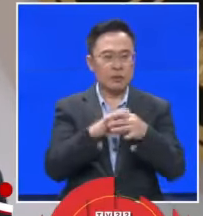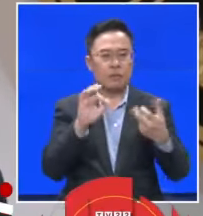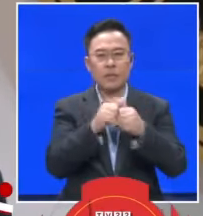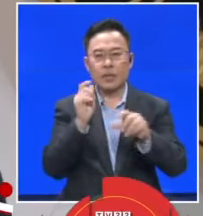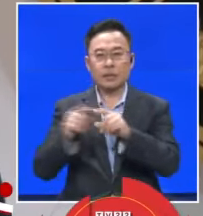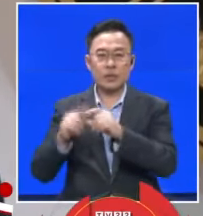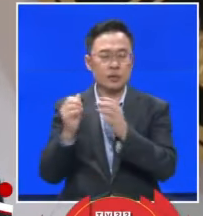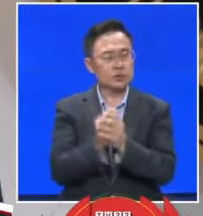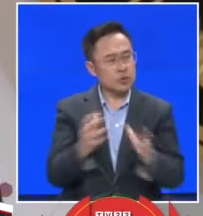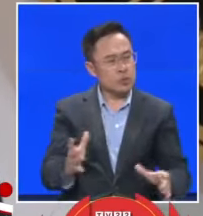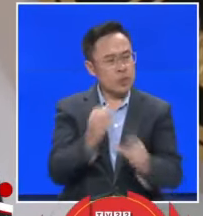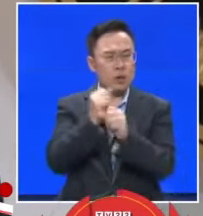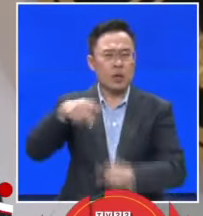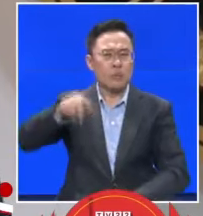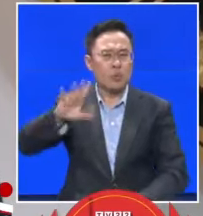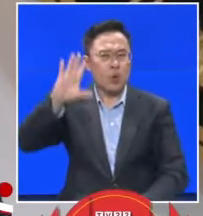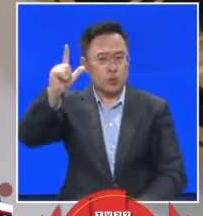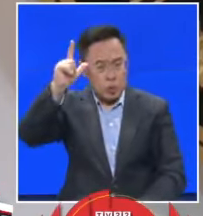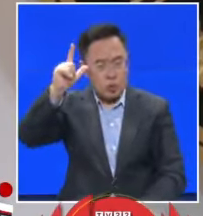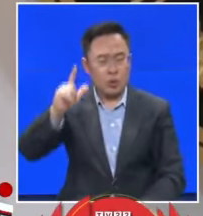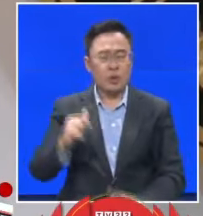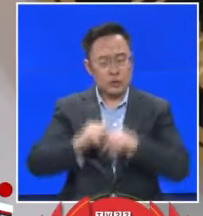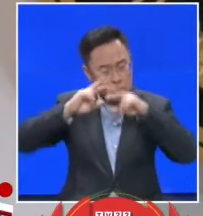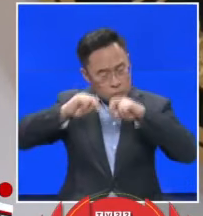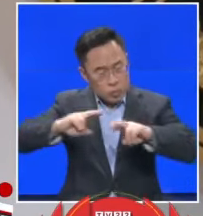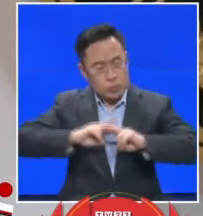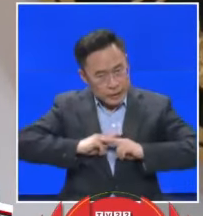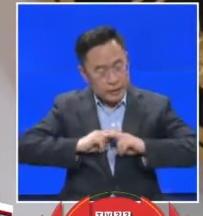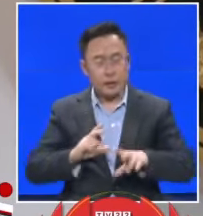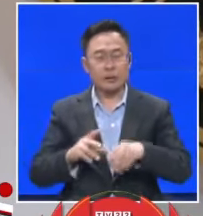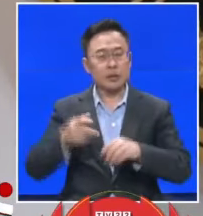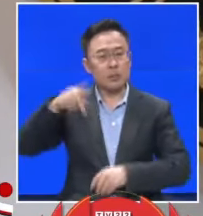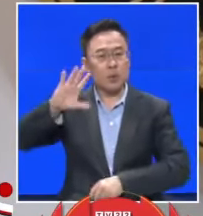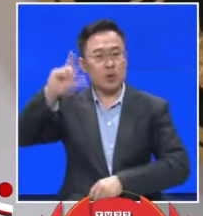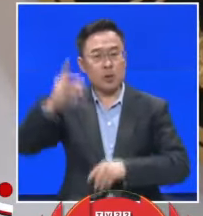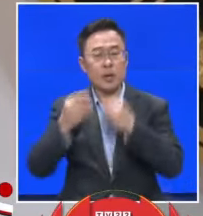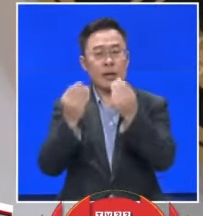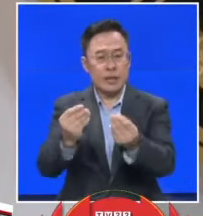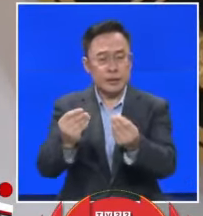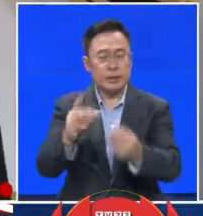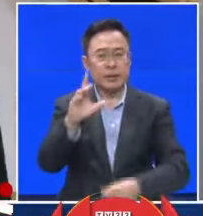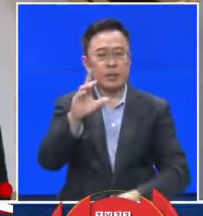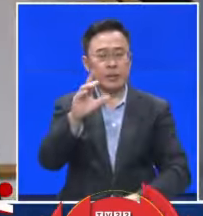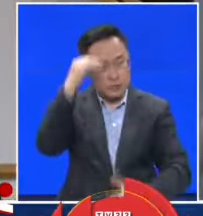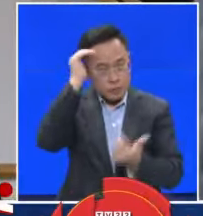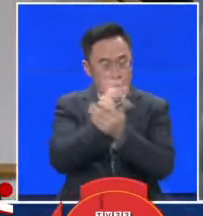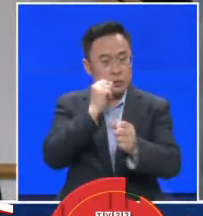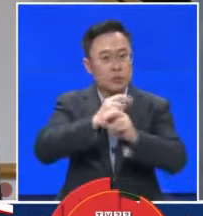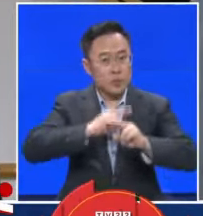สรุปจะปปช.จะต้องยังไงคืนสำนวนมาไหมหรือว่ามันมูลความผิดจะต้องไป DSI หรือเปล่านะครับมีอีกประเด็นหนึ่งเพิ่มม